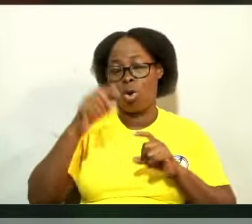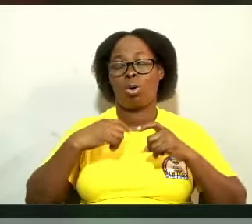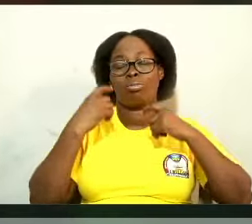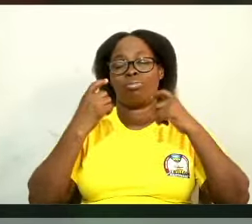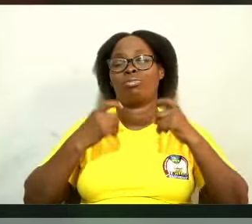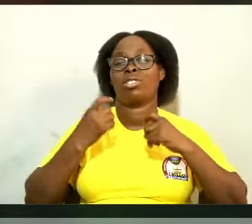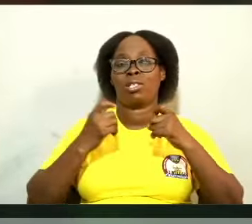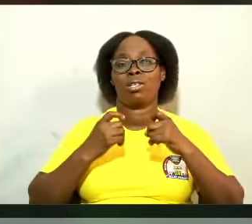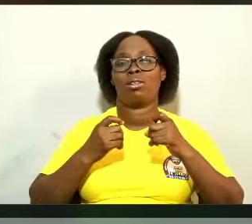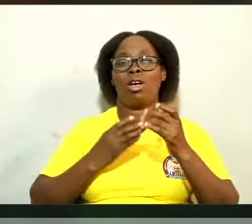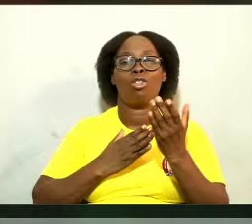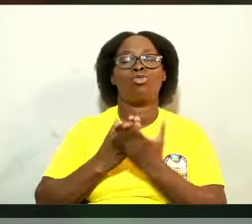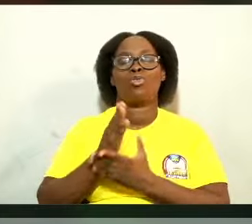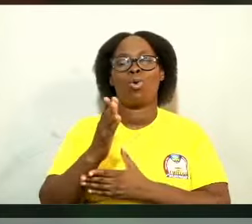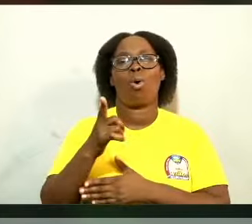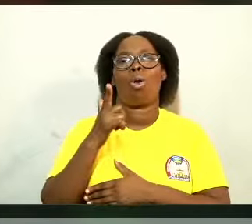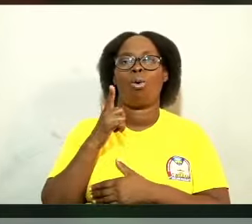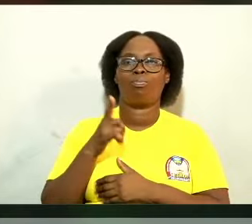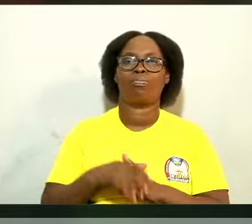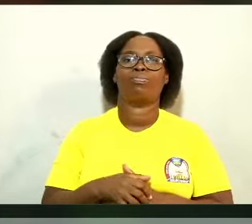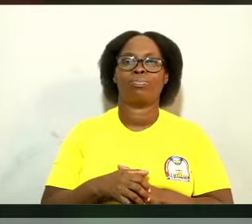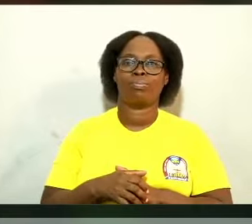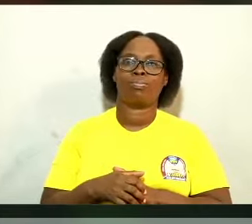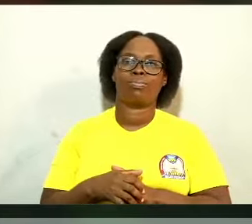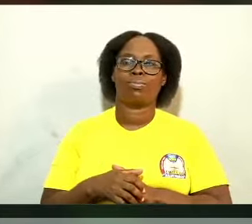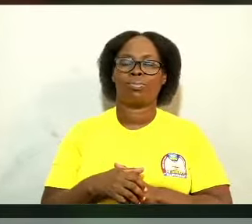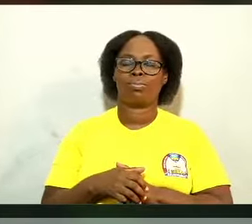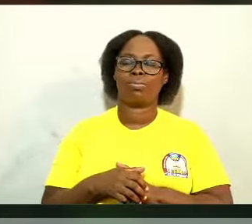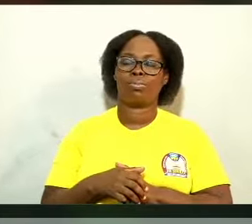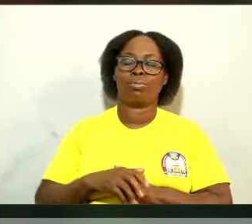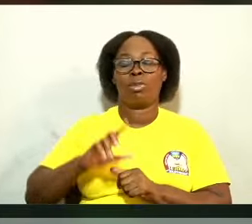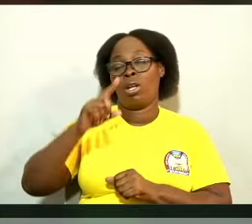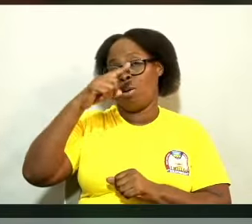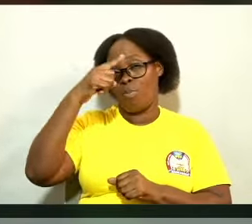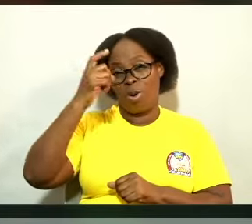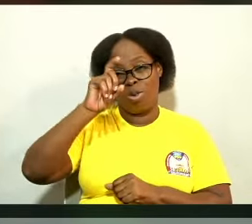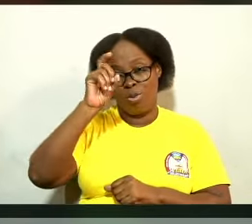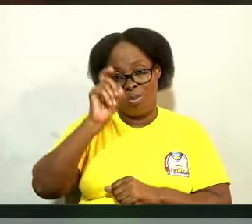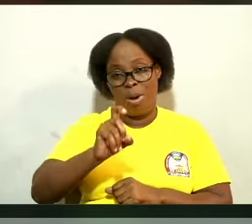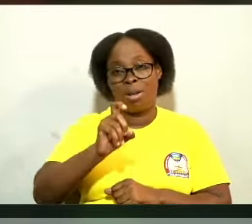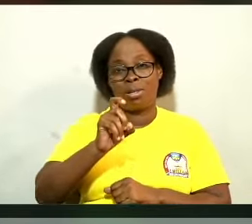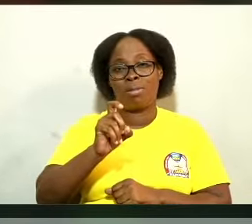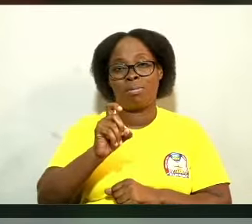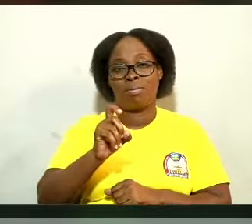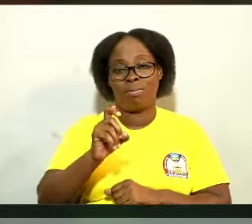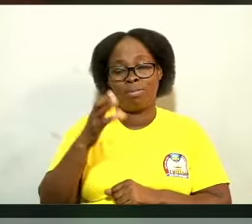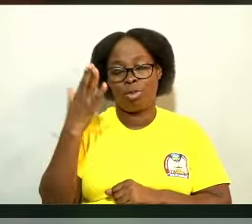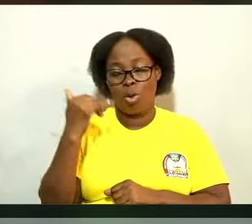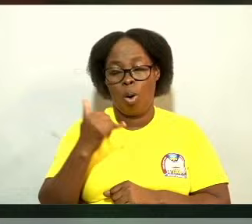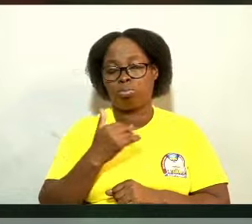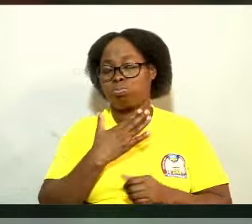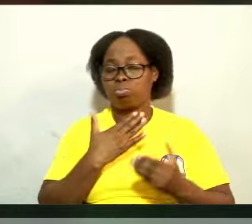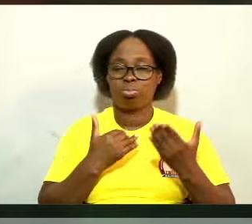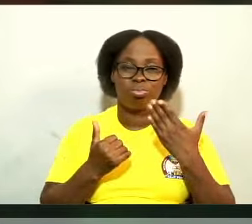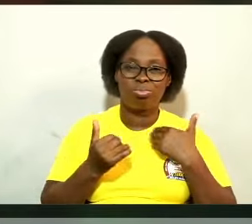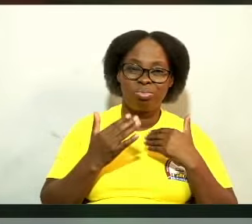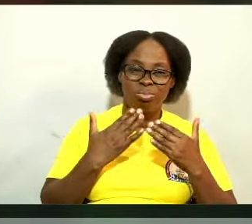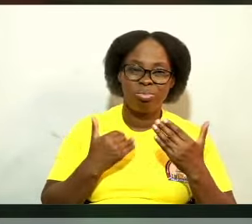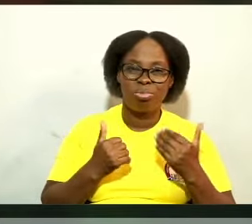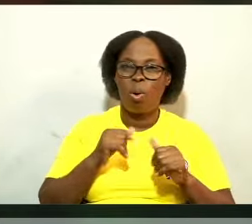ila kwa njia ya sheria. Kwa kuwa nasingalitambua kutamani kama sheria